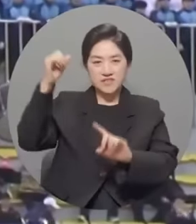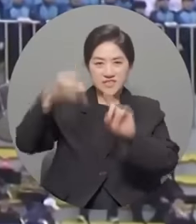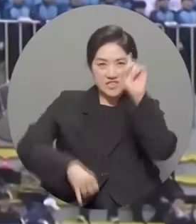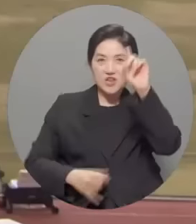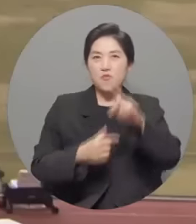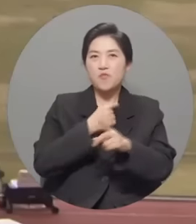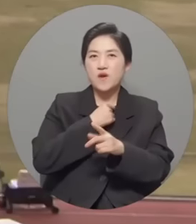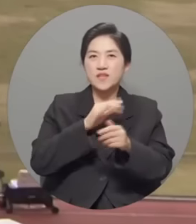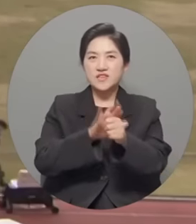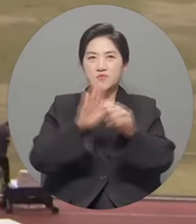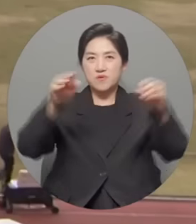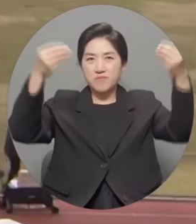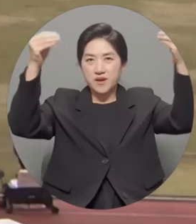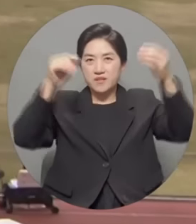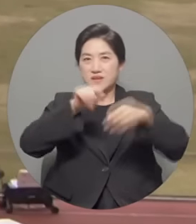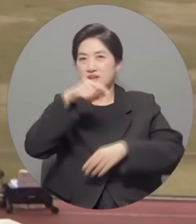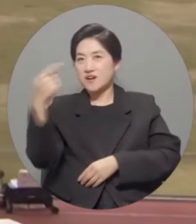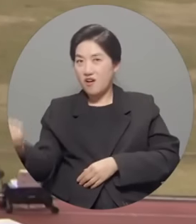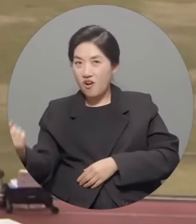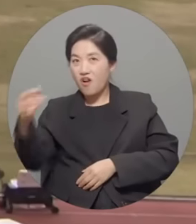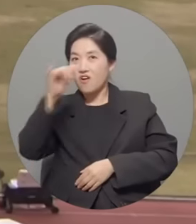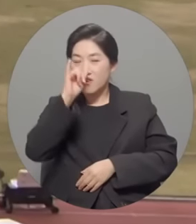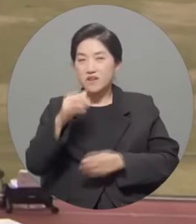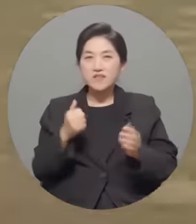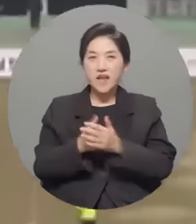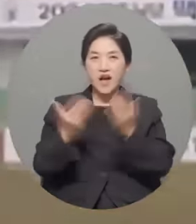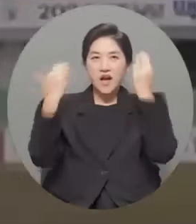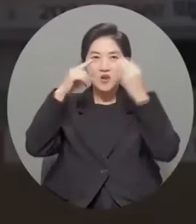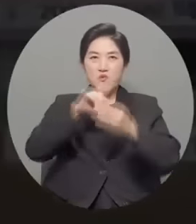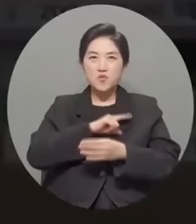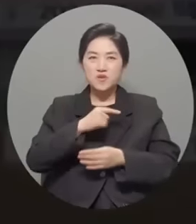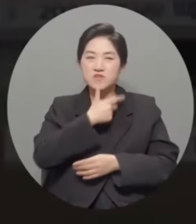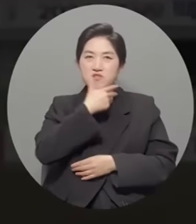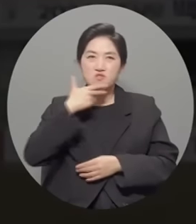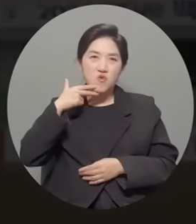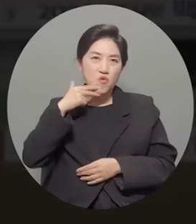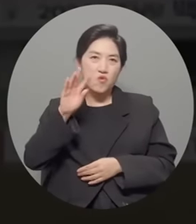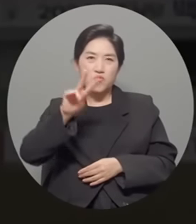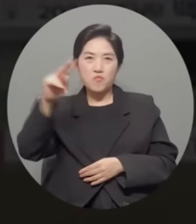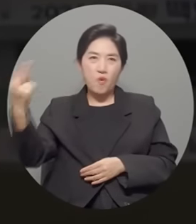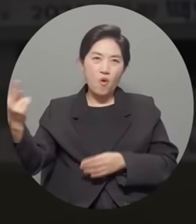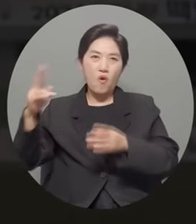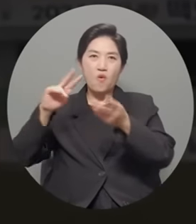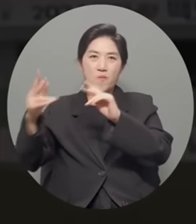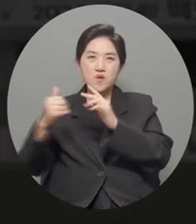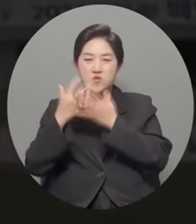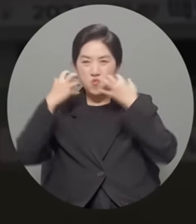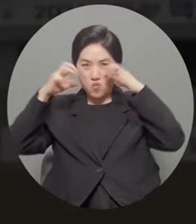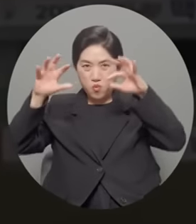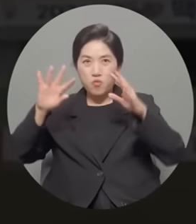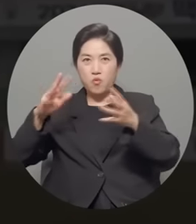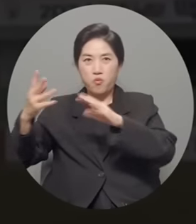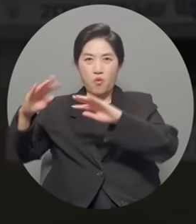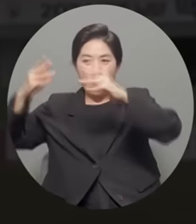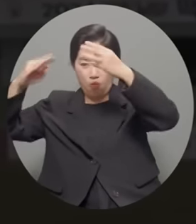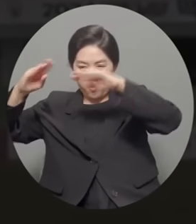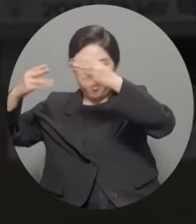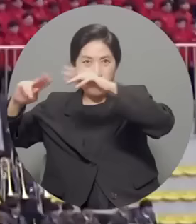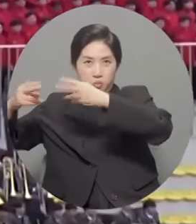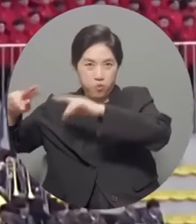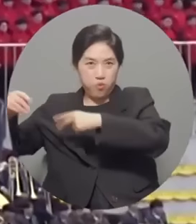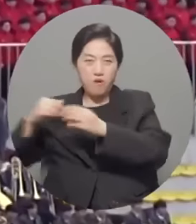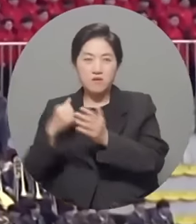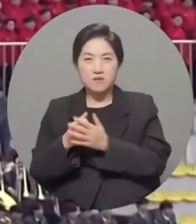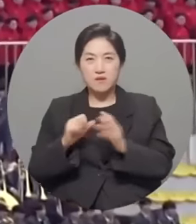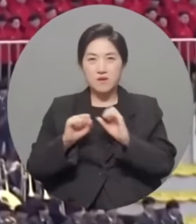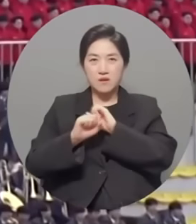등장합니다. 상대편 응원석에선 학교 이름이 영어 응원 문구로 또 호랑이 모양으로 바뀝니다. 마치